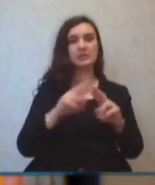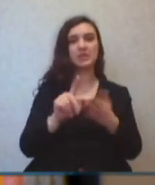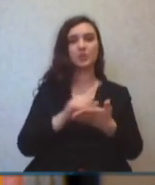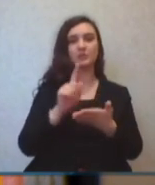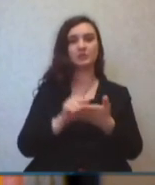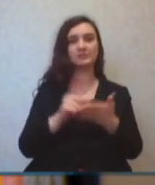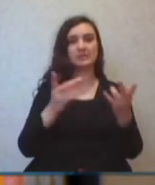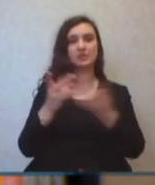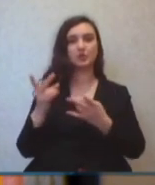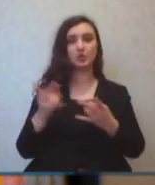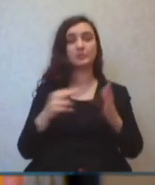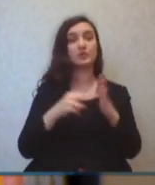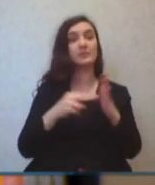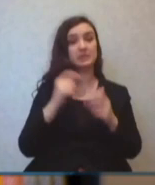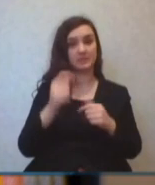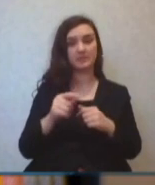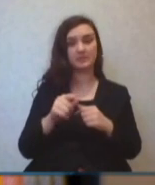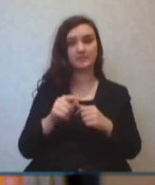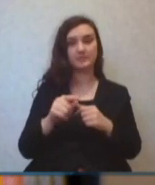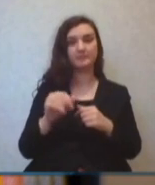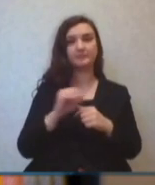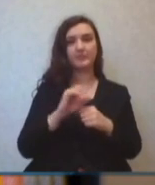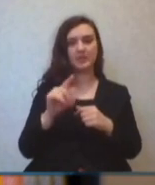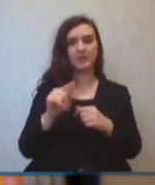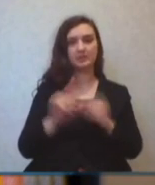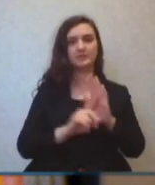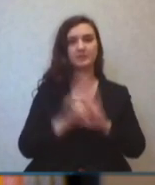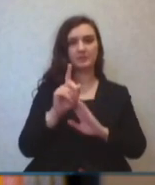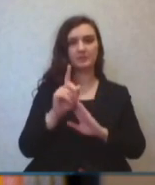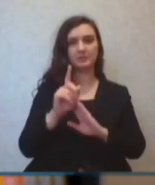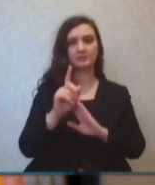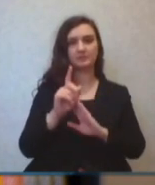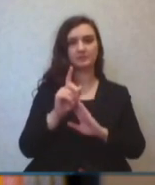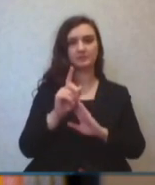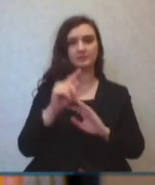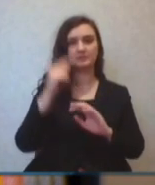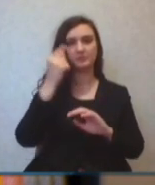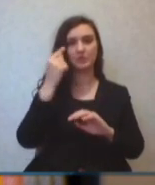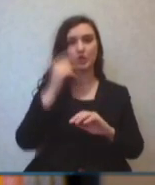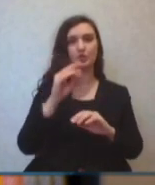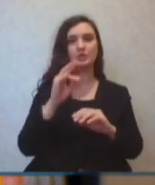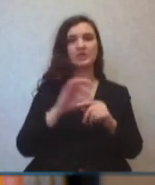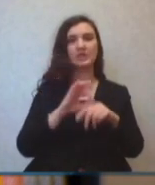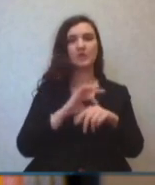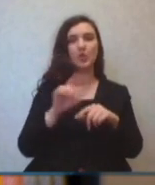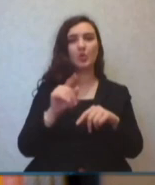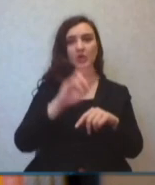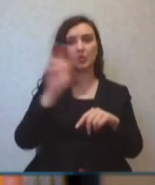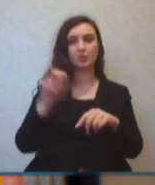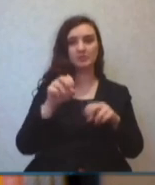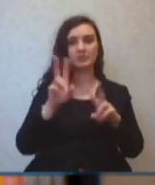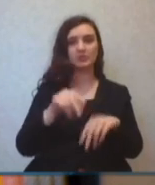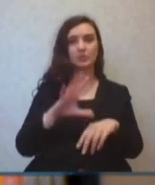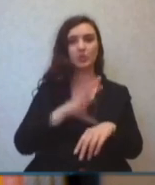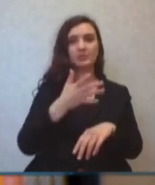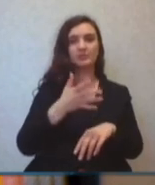აუცილებლად საჭიროებს შეფასებას ან თავდაპირველად ფსიქონევროლოგიურ დისპანსერში,